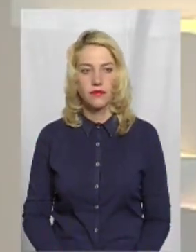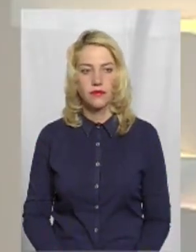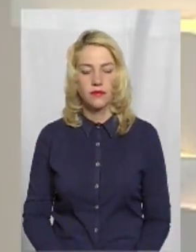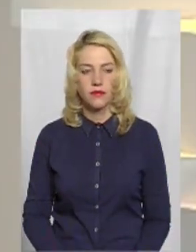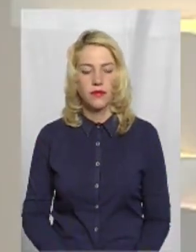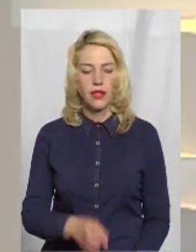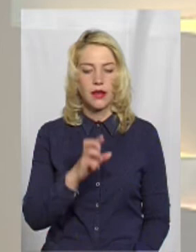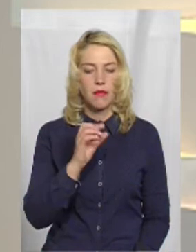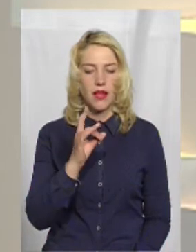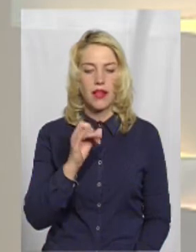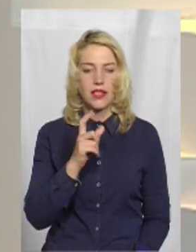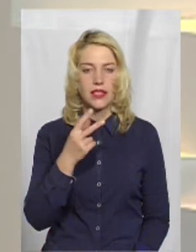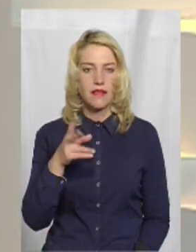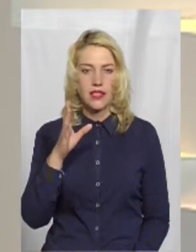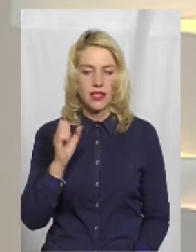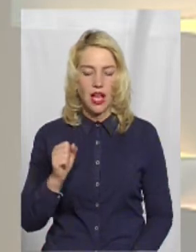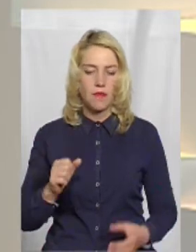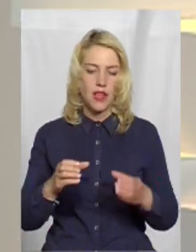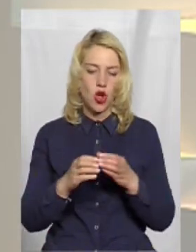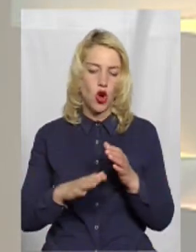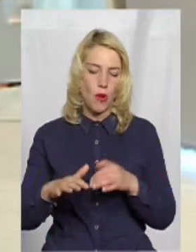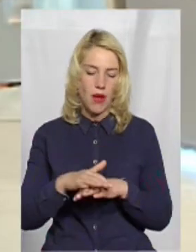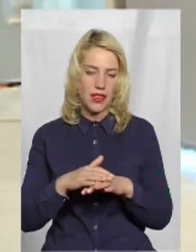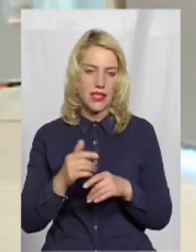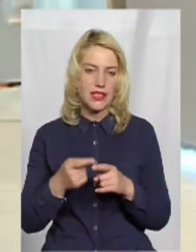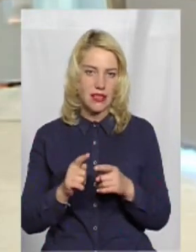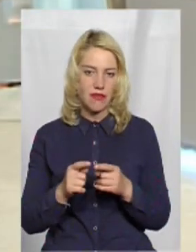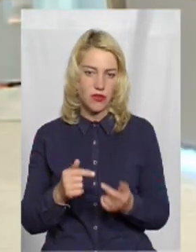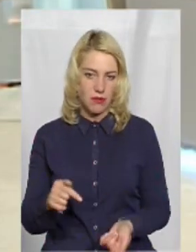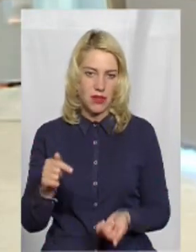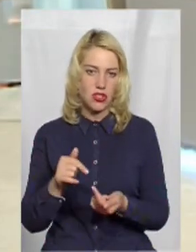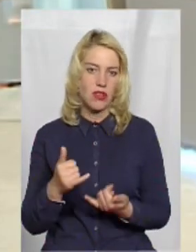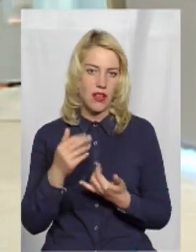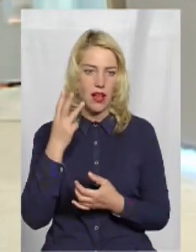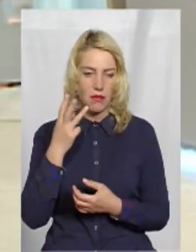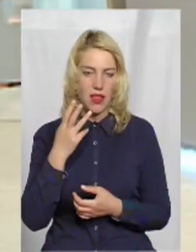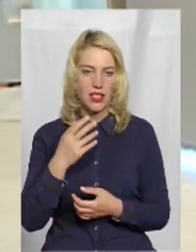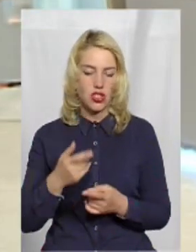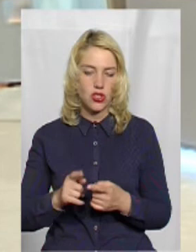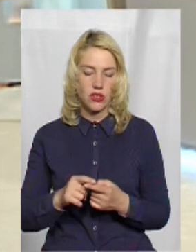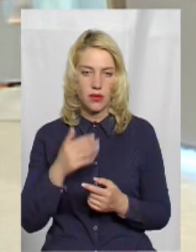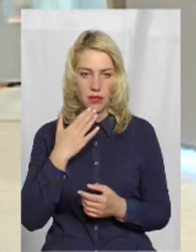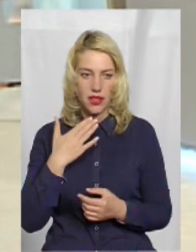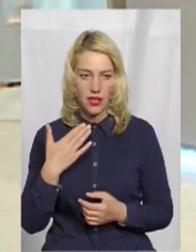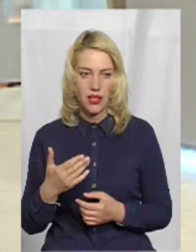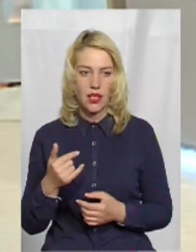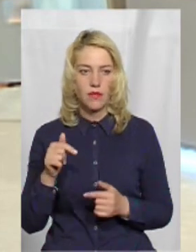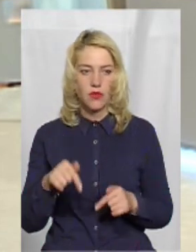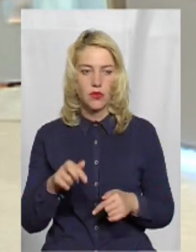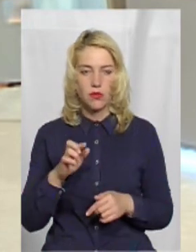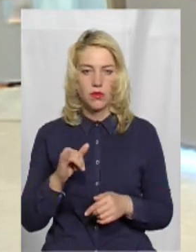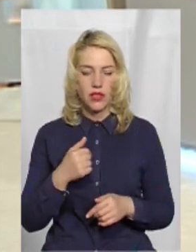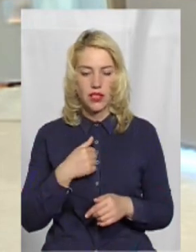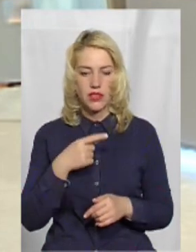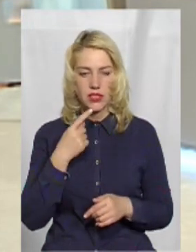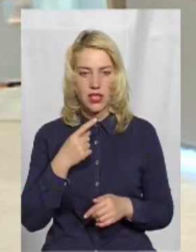От Берездівська громада, вона типова для Хмельниччини, от в плані заходів з енергоефективності, Степане? Ну, тут я би адресував питання